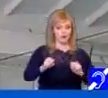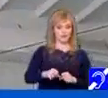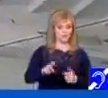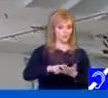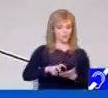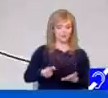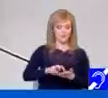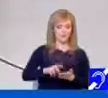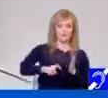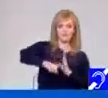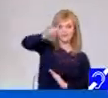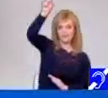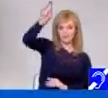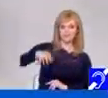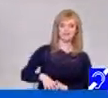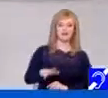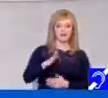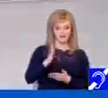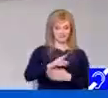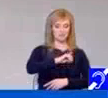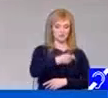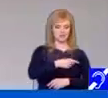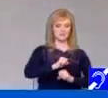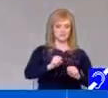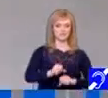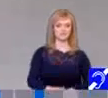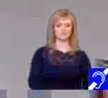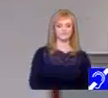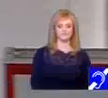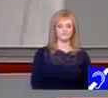mai multe obstacole la înălțime, dând dovadă de organizare, putere și îndrăzneală.